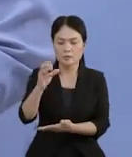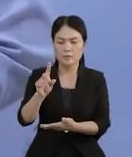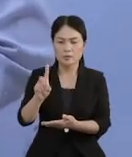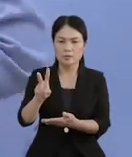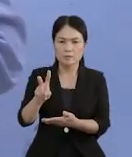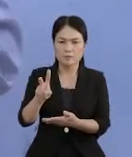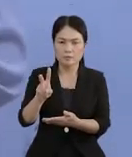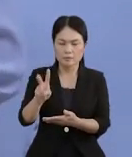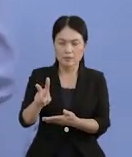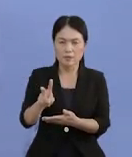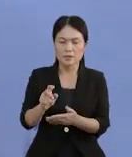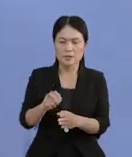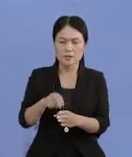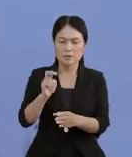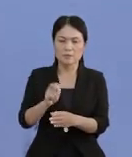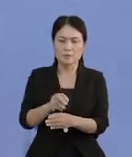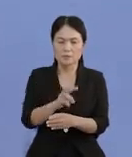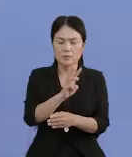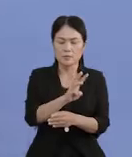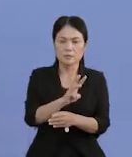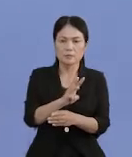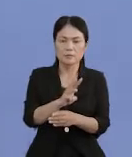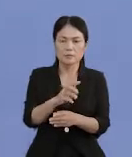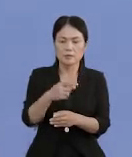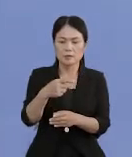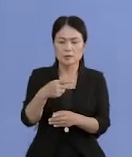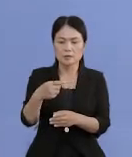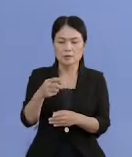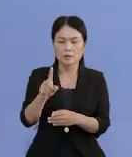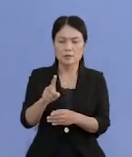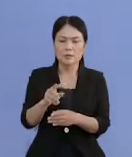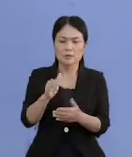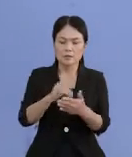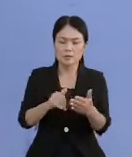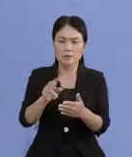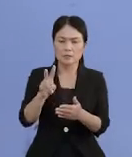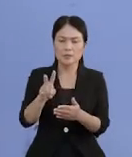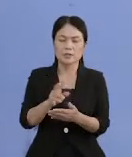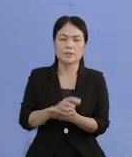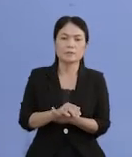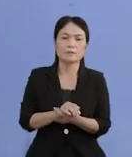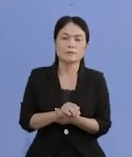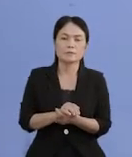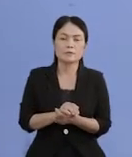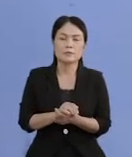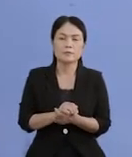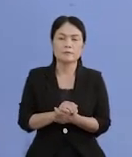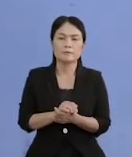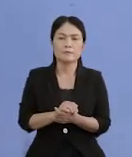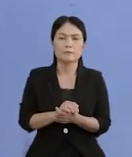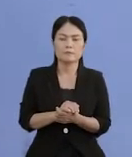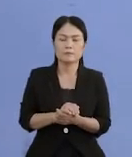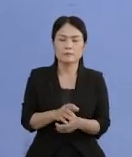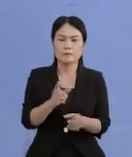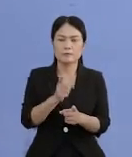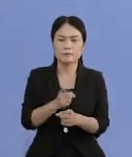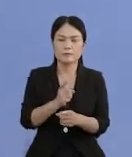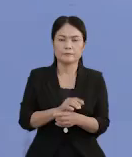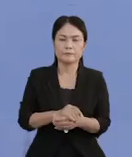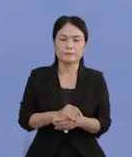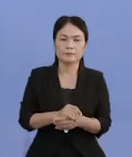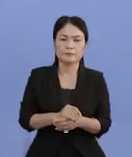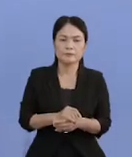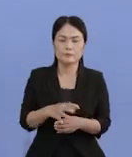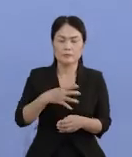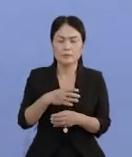nhớ. Chẳng bày đọ mùi chanh xo mán. Sao bì ấy con? Chà, cứ sao bì được chứ nè, trăm trời.